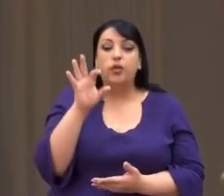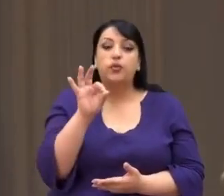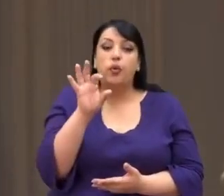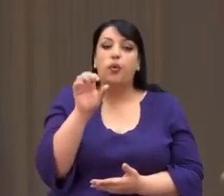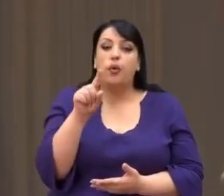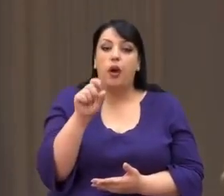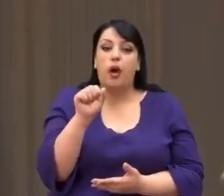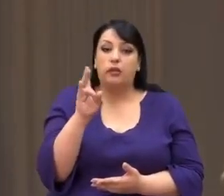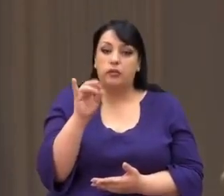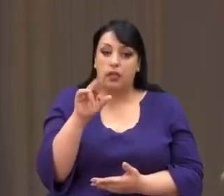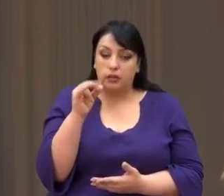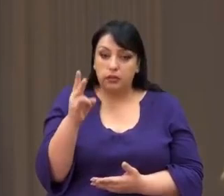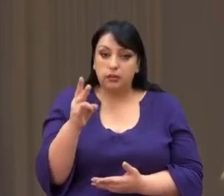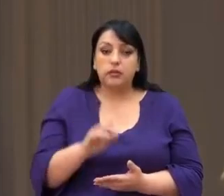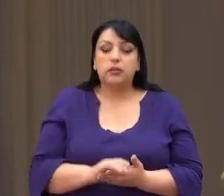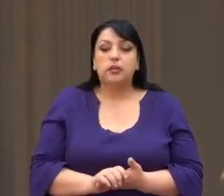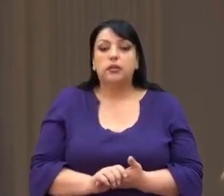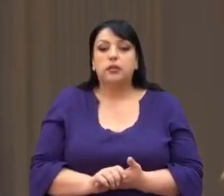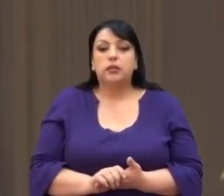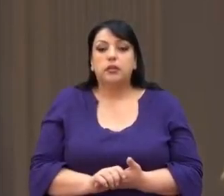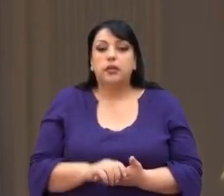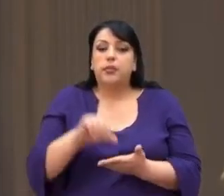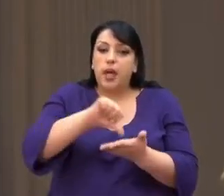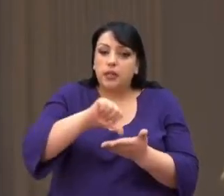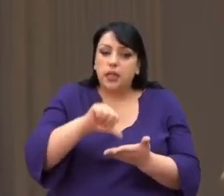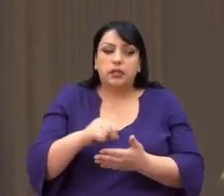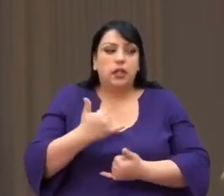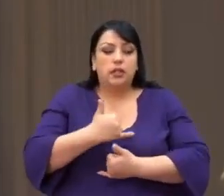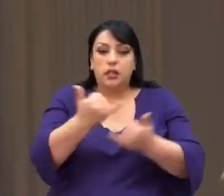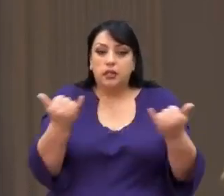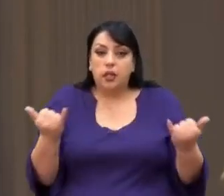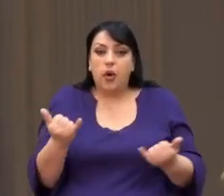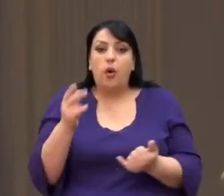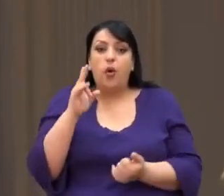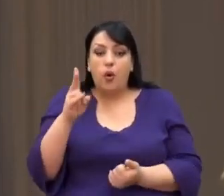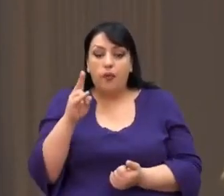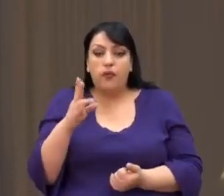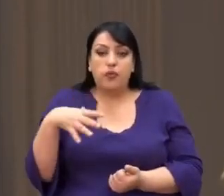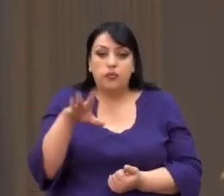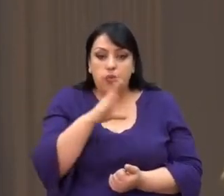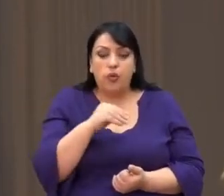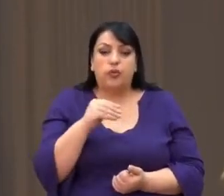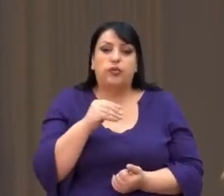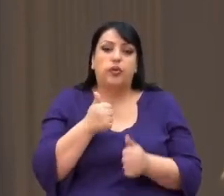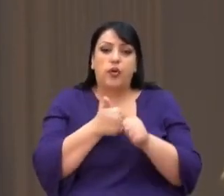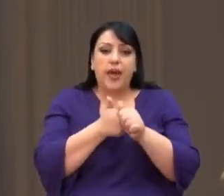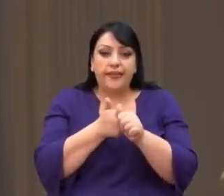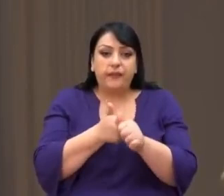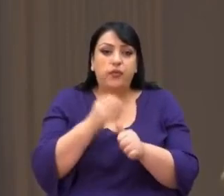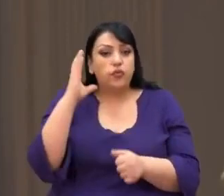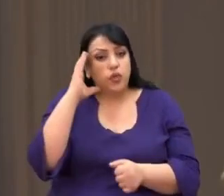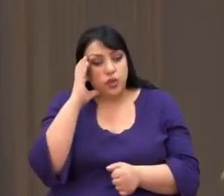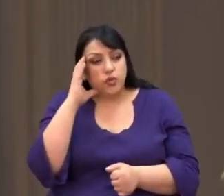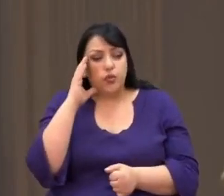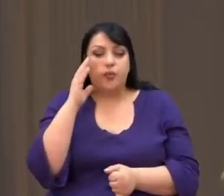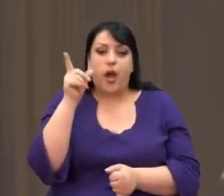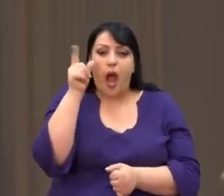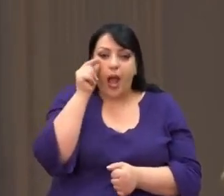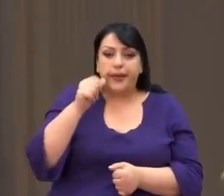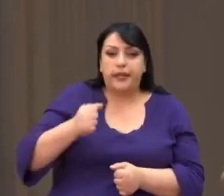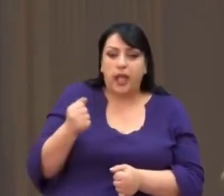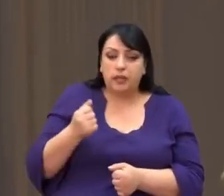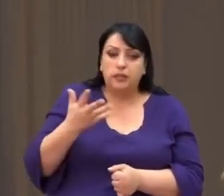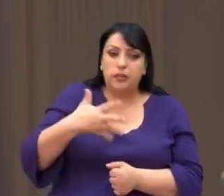լսման հարգելի մասնակիցներ, լսմանը հետևող սիրելի ժողովուրդ, հարգելի հայրենակիցներ,